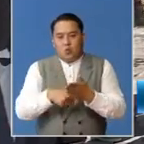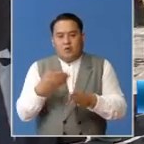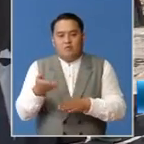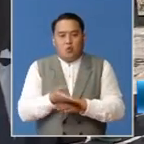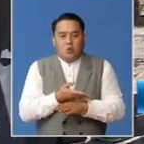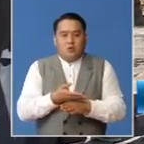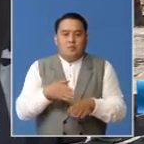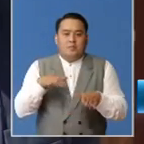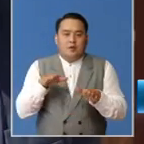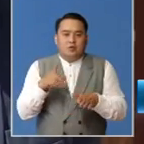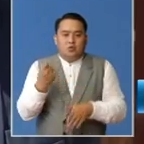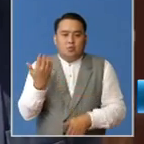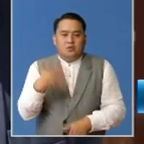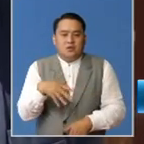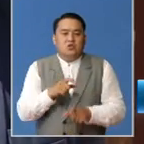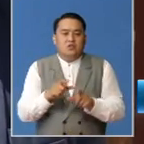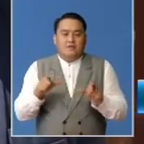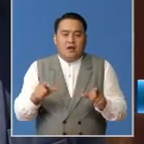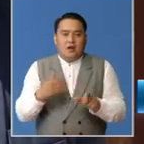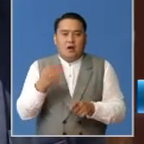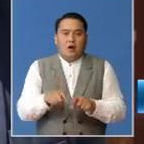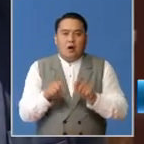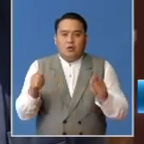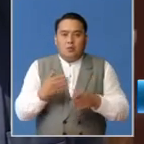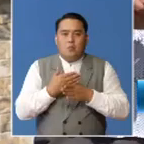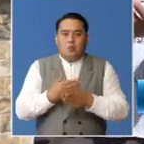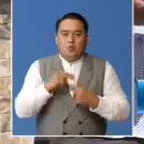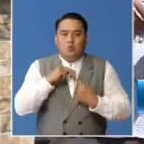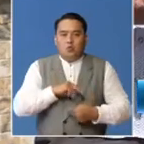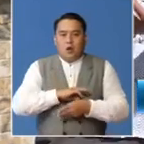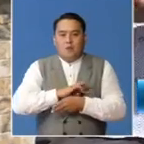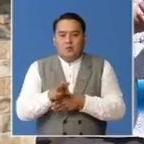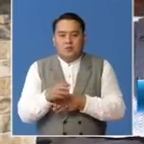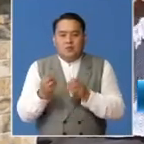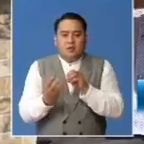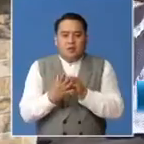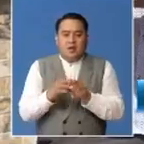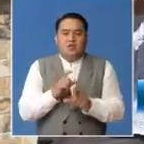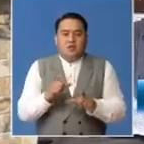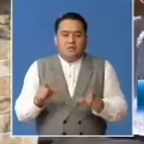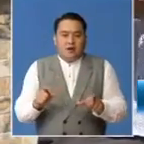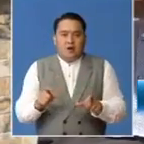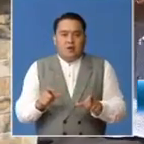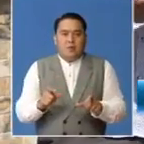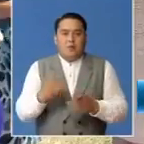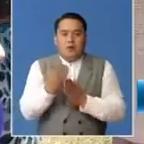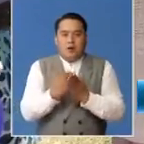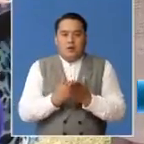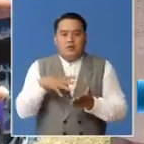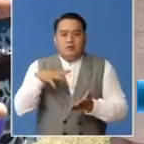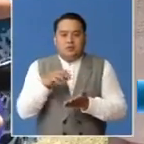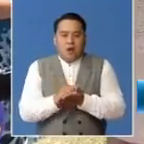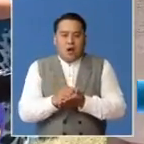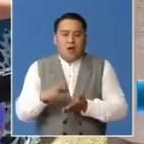дизайном рассчитано на 150 человек. Его открытие помогло трудоустроить 15 местных жителей. Всего же по программе